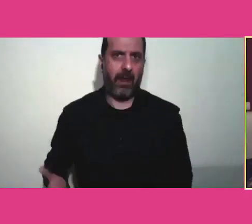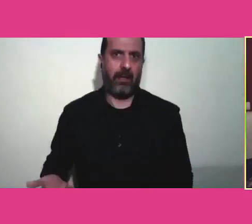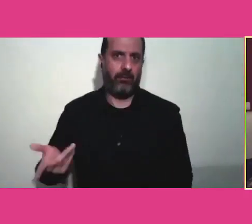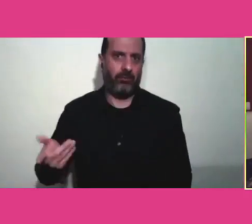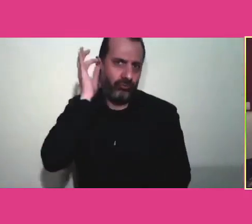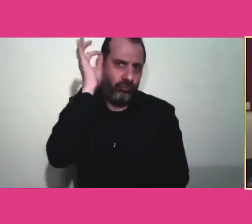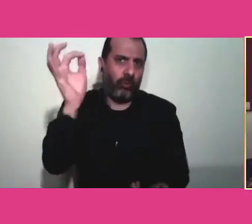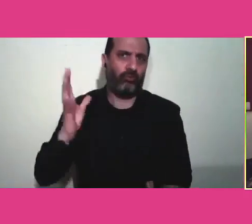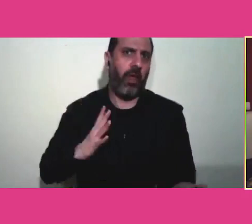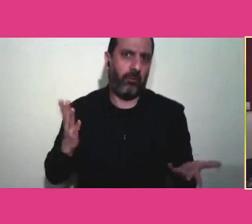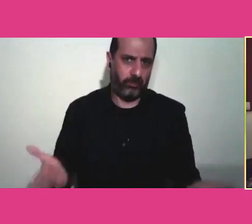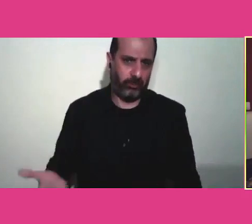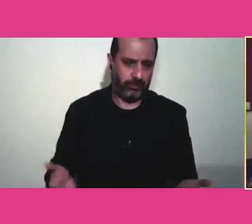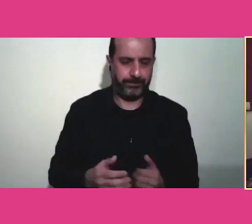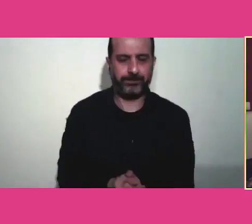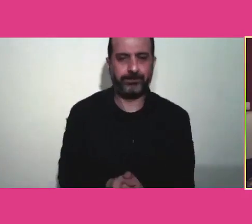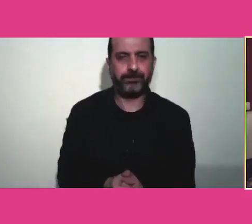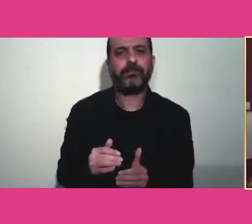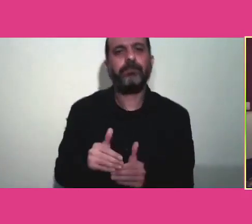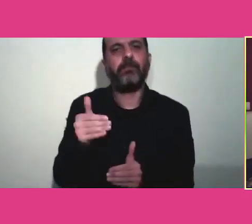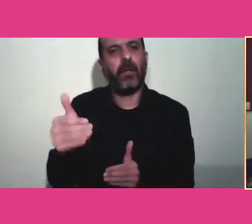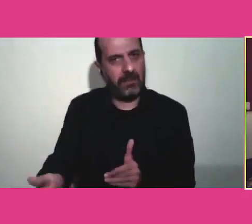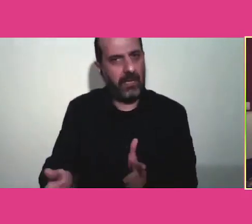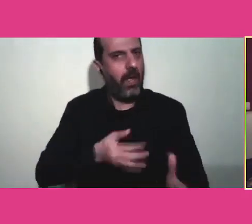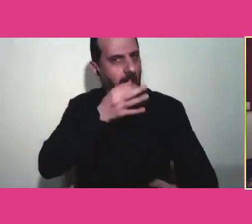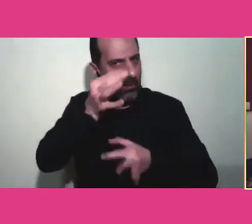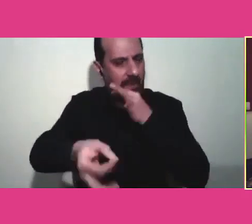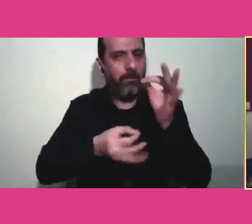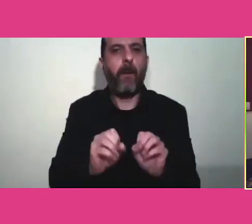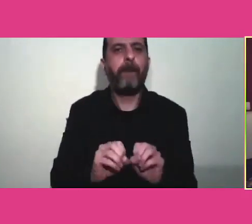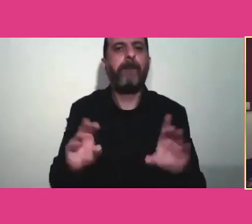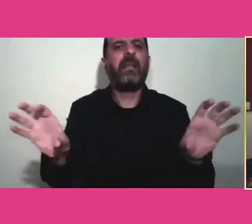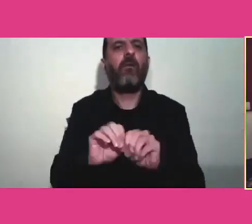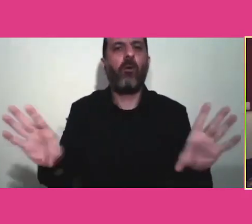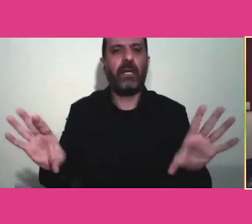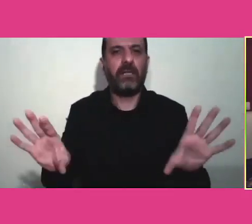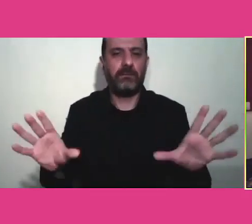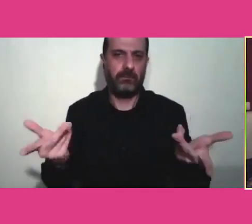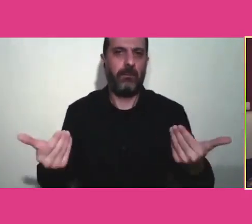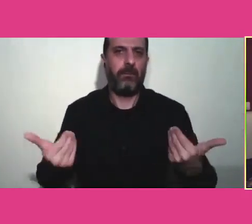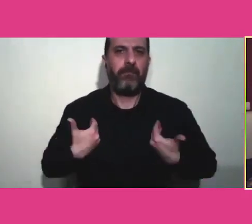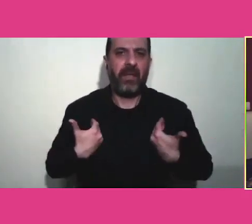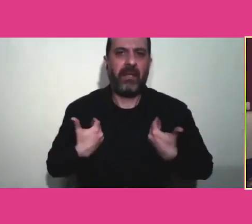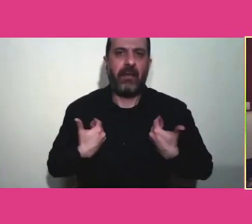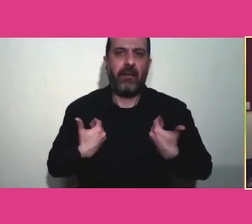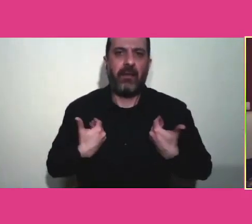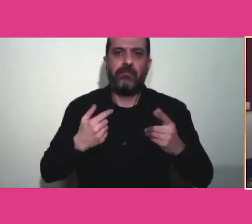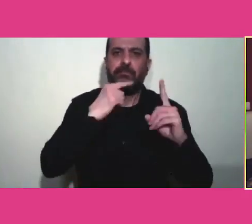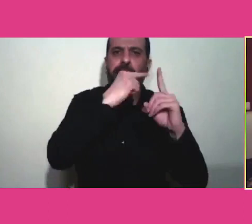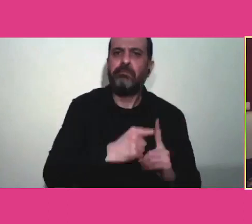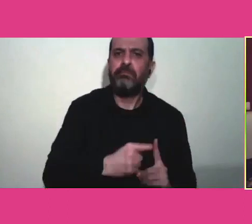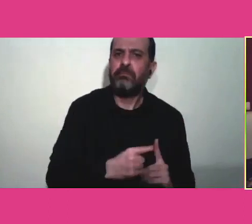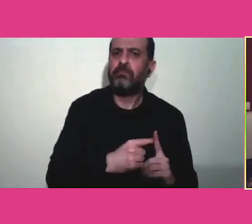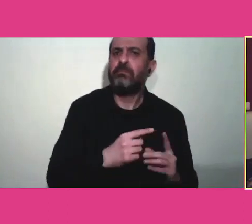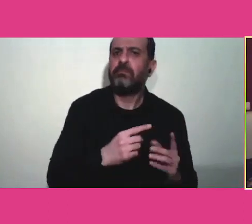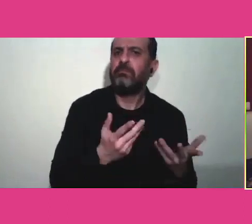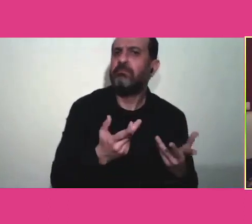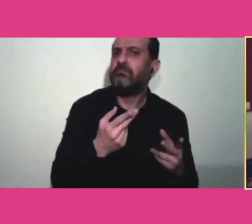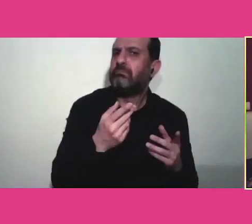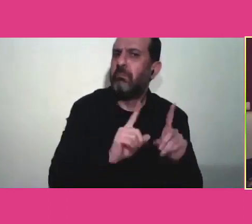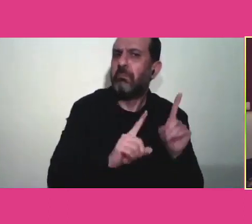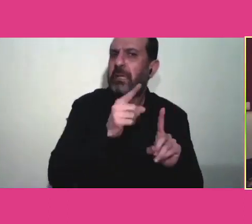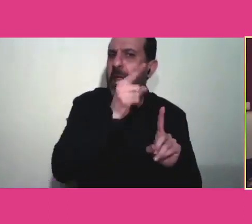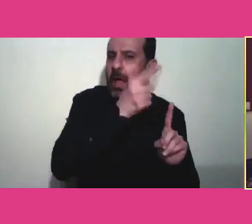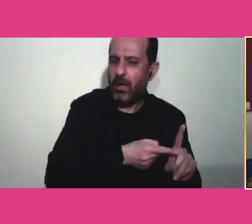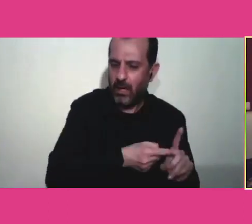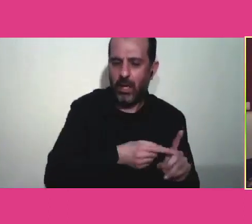Στη συνέχεια θα δοθούν ορισμένες πληροφορίες σε κάποια από τα βασικά ωφέλη των παιχνιδιών. Έτσι λοιπόν, έχω συλλέξει δεδομένα από 3